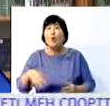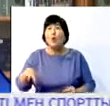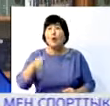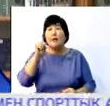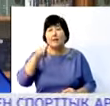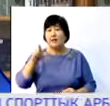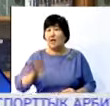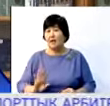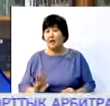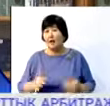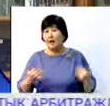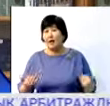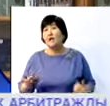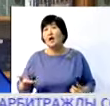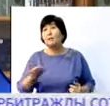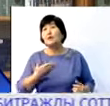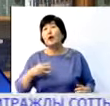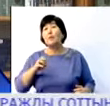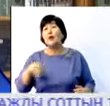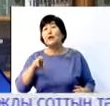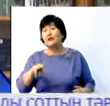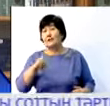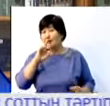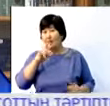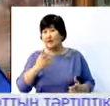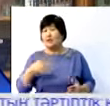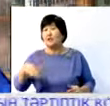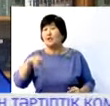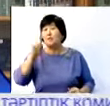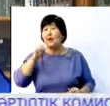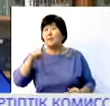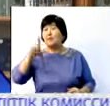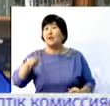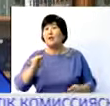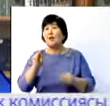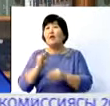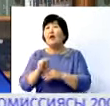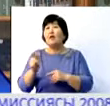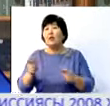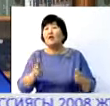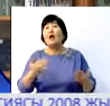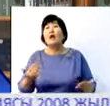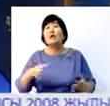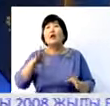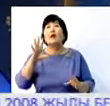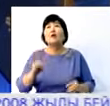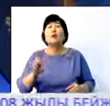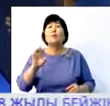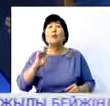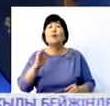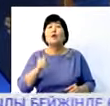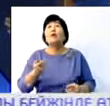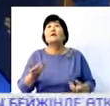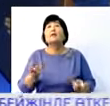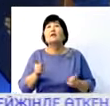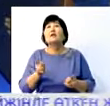адам емес. Біз қазіргі кезде біздің моделіміз қатеді. Біздің моделіміз қазір бәрін білетін адамдар дайындап отырмыз да. Ал шын мәнінде Әлихан Бөкен айтады ғой. Ғазазыл неге